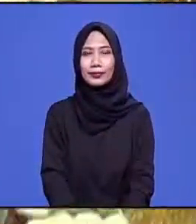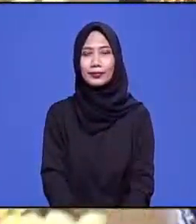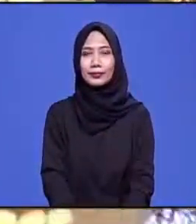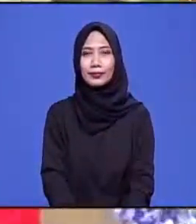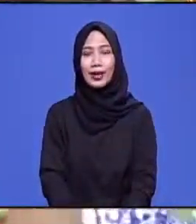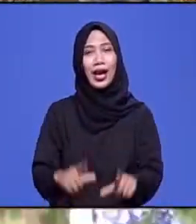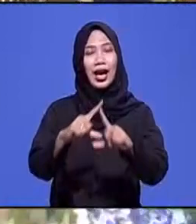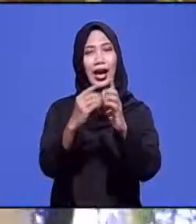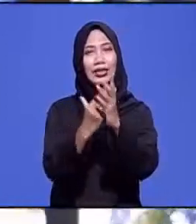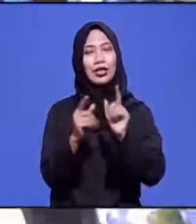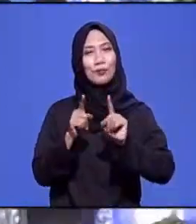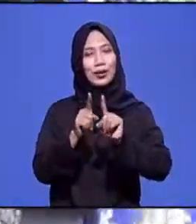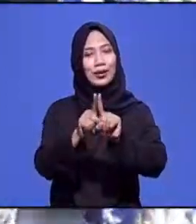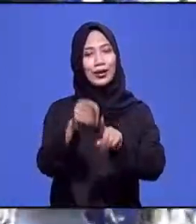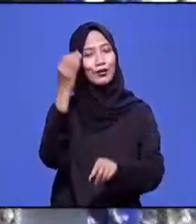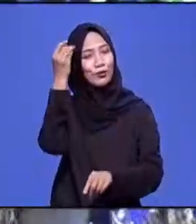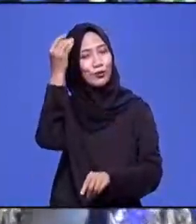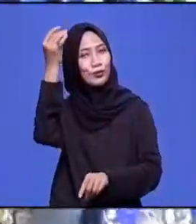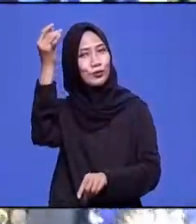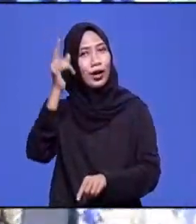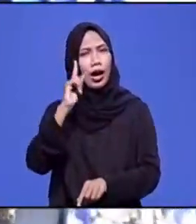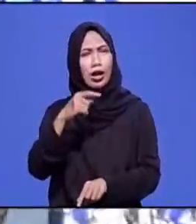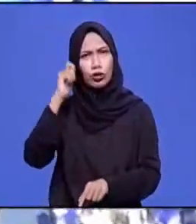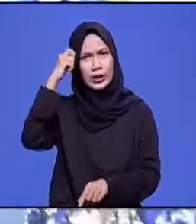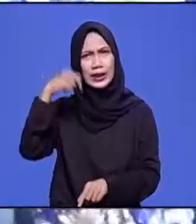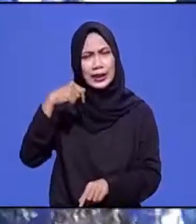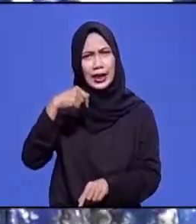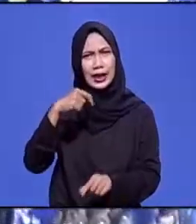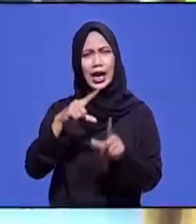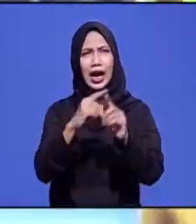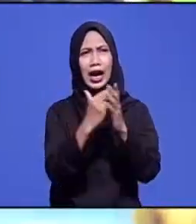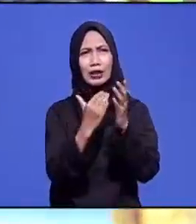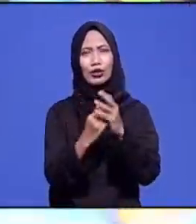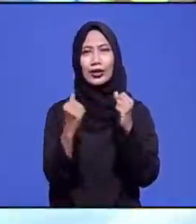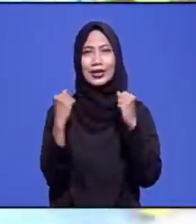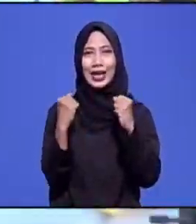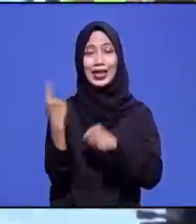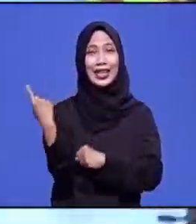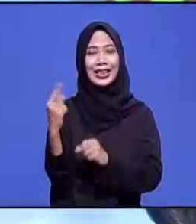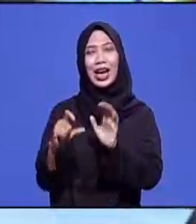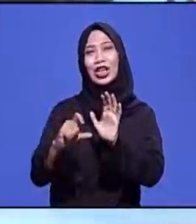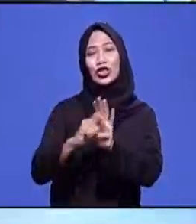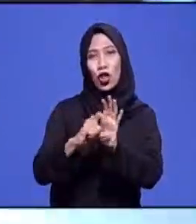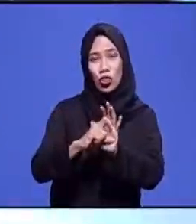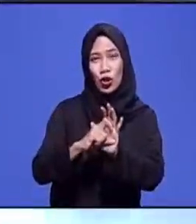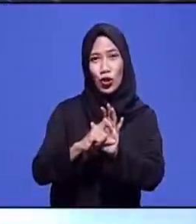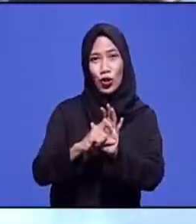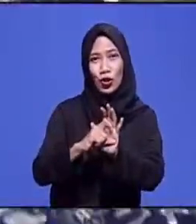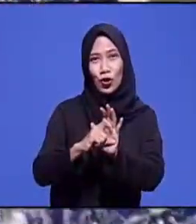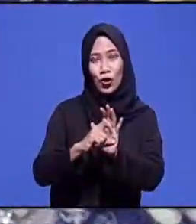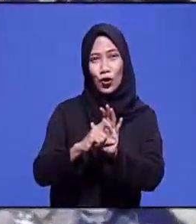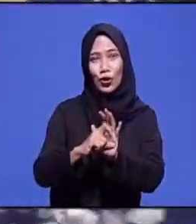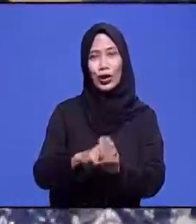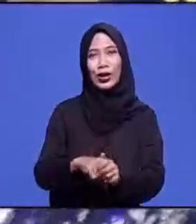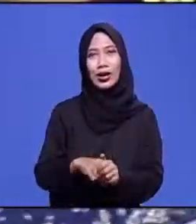Menggelar pernikahan impian kini harus disesuaikan dengan protokol kesehatan, seperti yang disimulasikan Asosiasi Pengusaha Jasa Dekorasi Indonesia atau